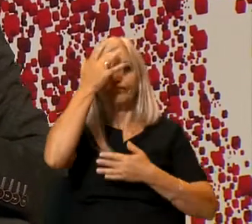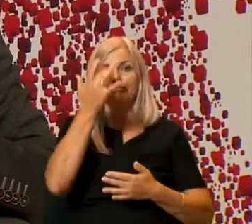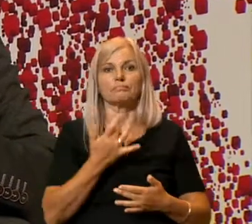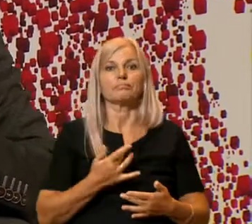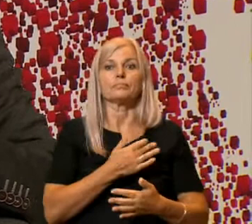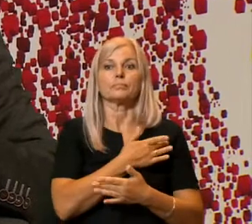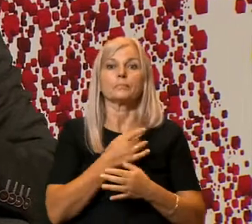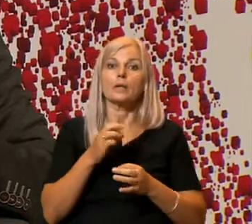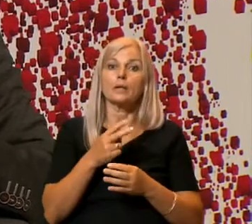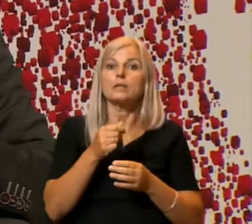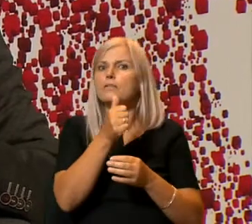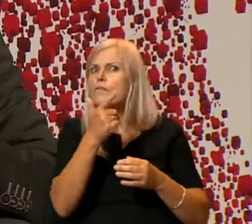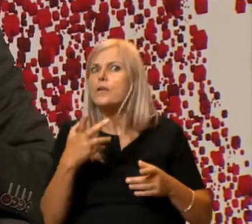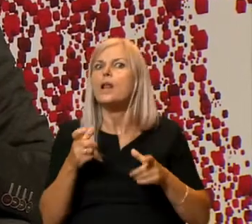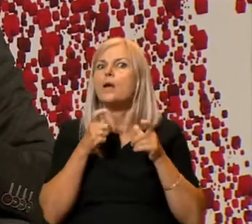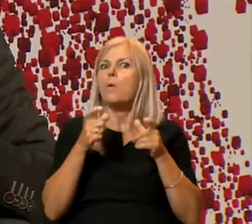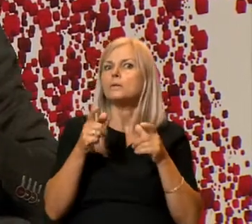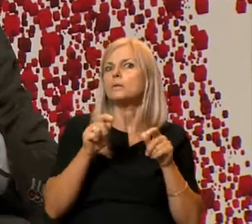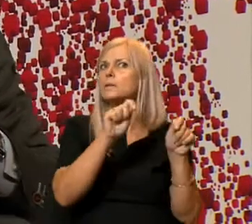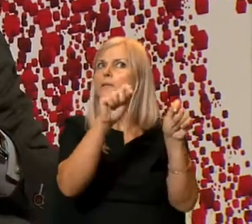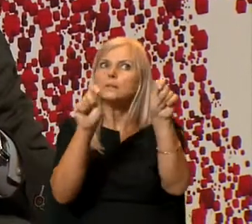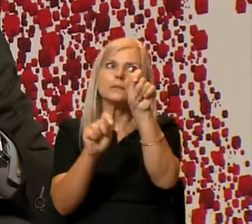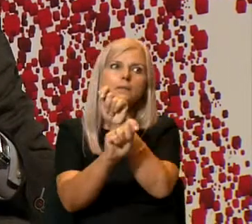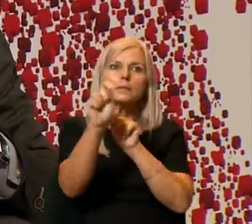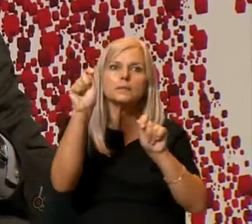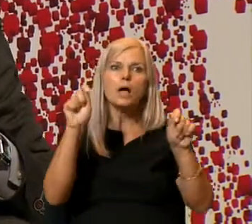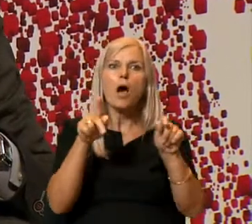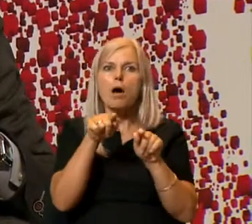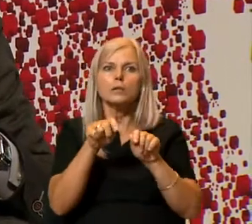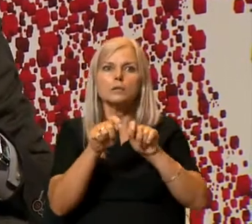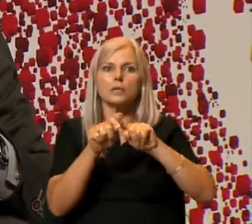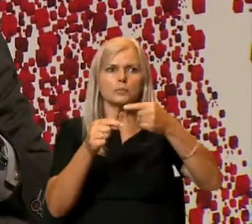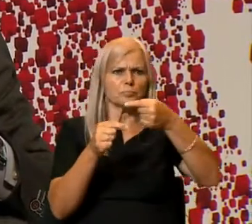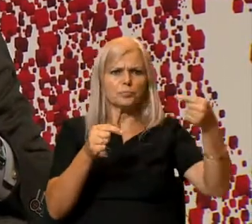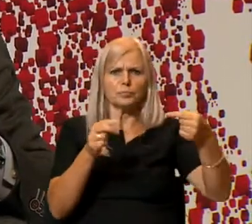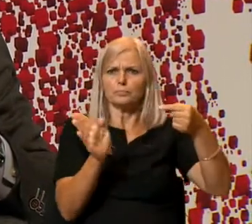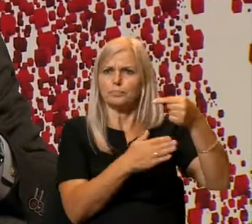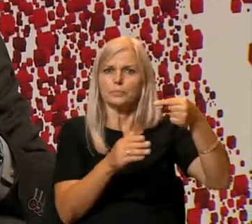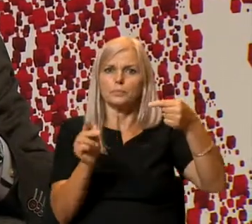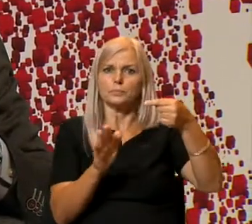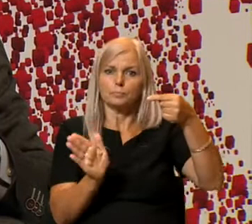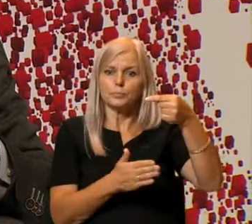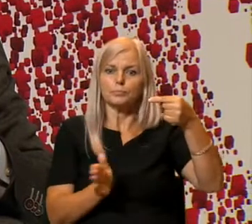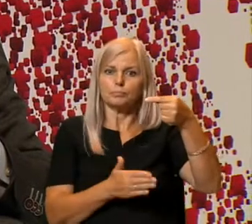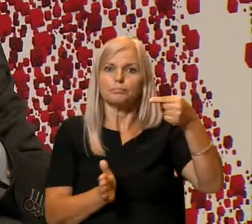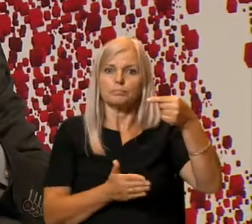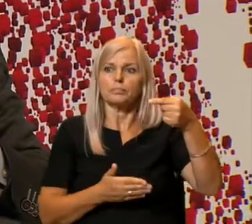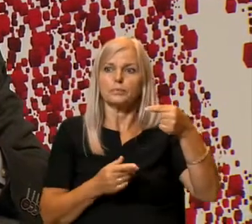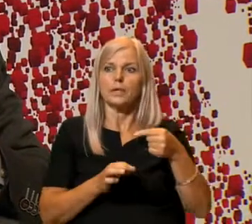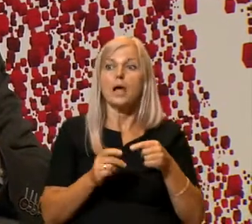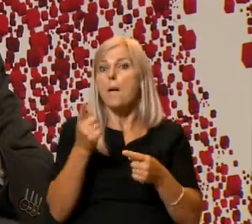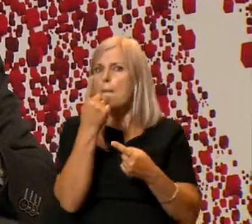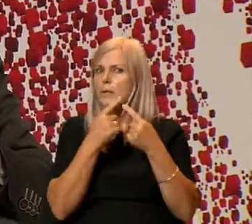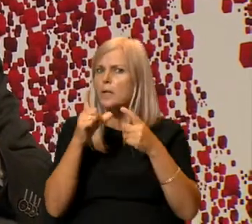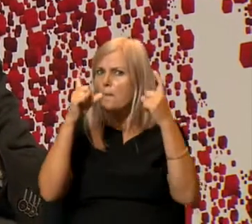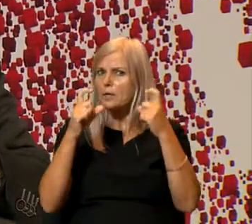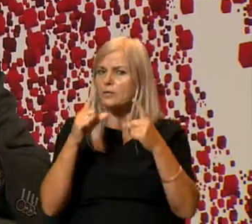one zupełnie nie są w rezonansie, ponieważ wszystkie głosy wypierają pozostałe. Na początku myśleliśmy, że